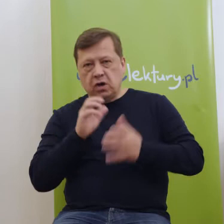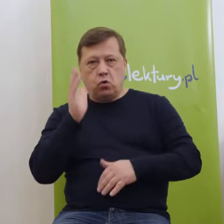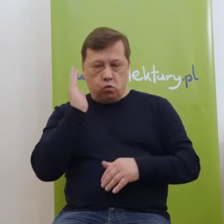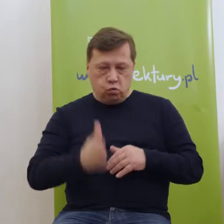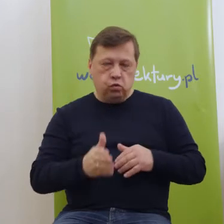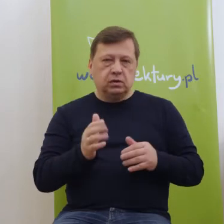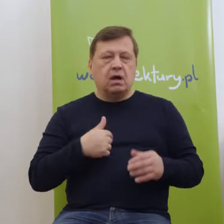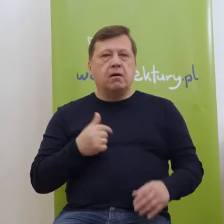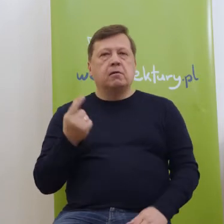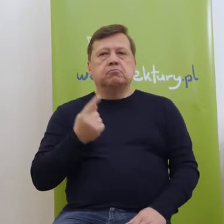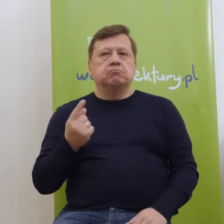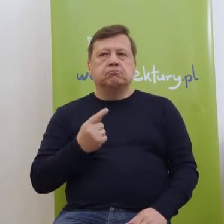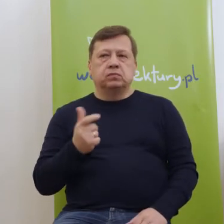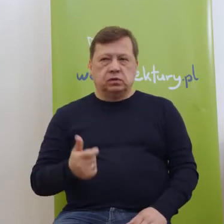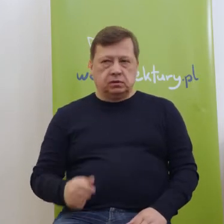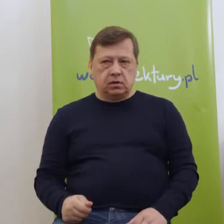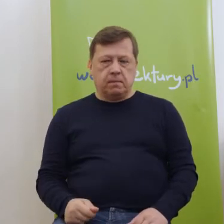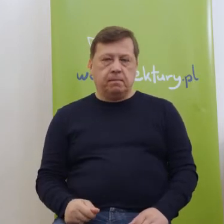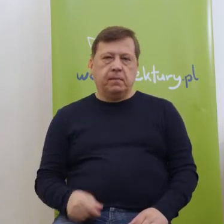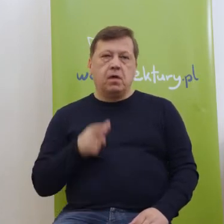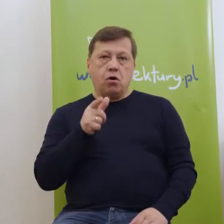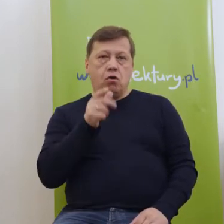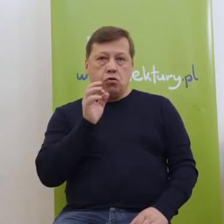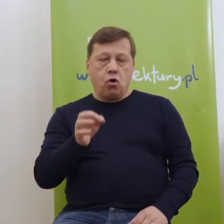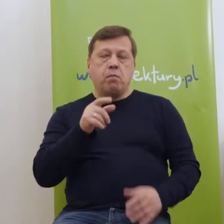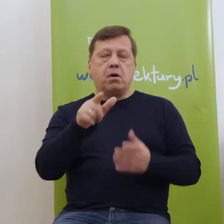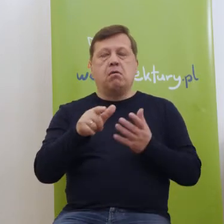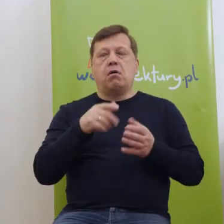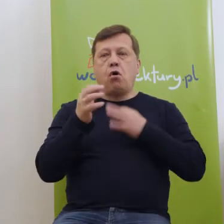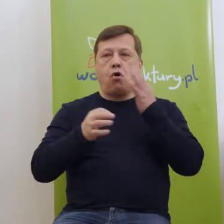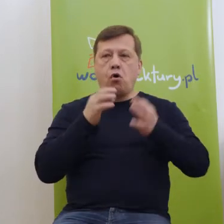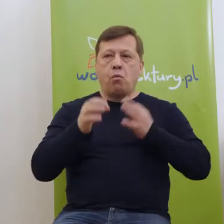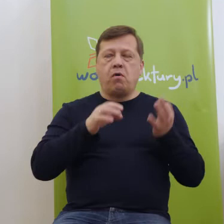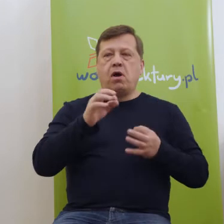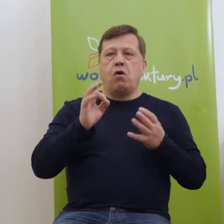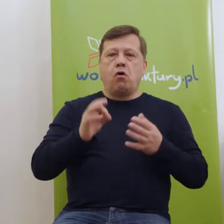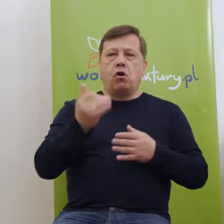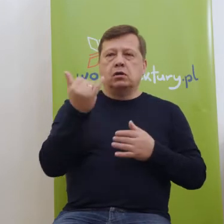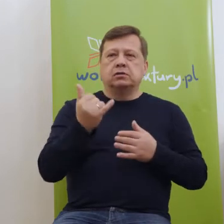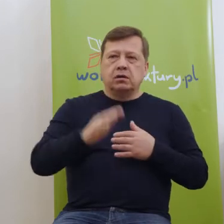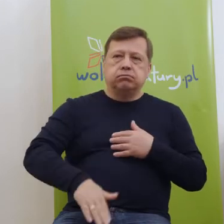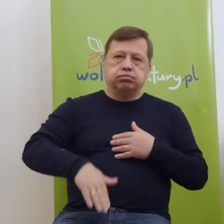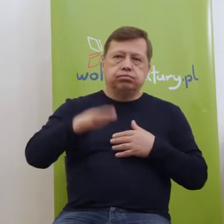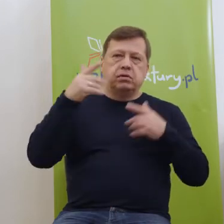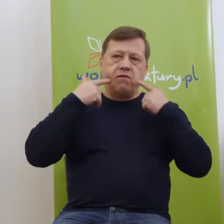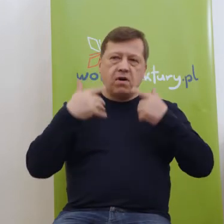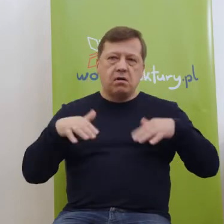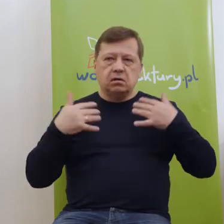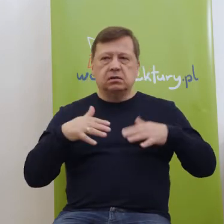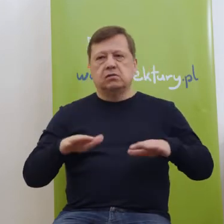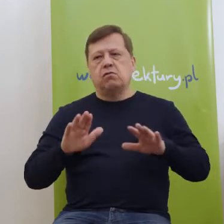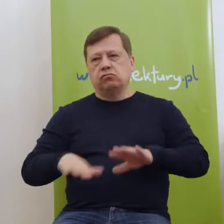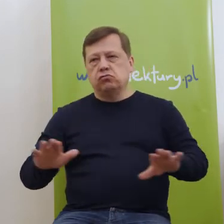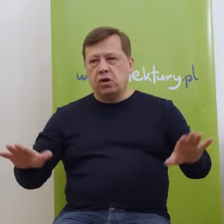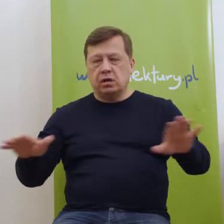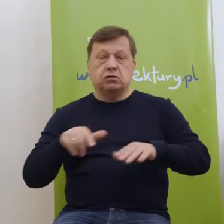że trudno jest napisać dobrą powieść o dzieciństwie sielskim, radosnym, że jeśli mamy